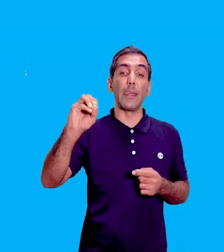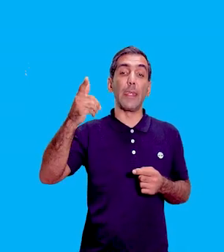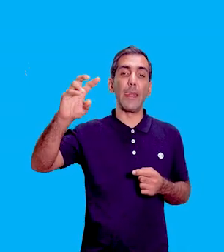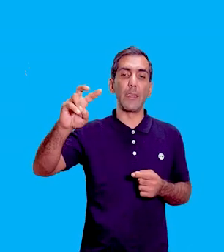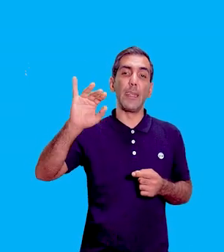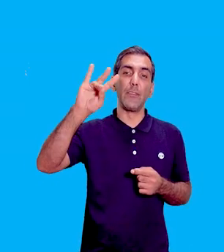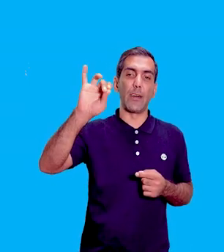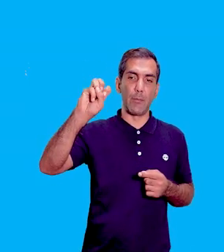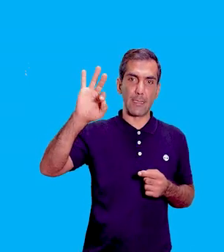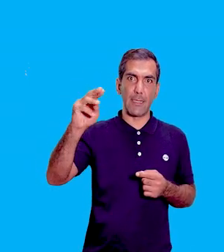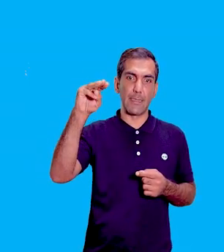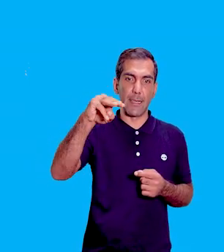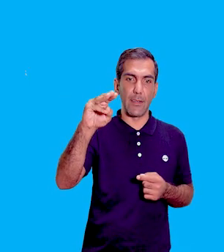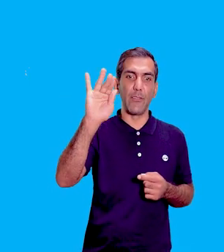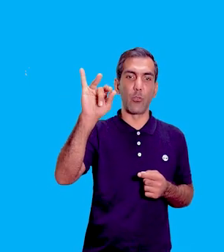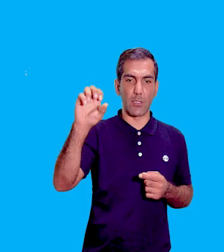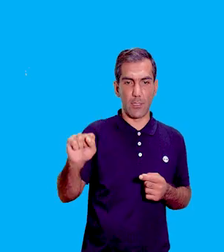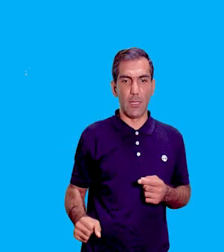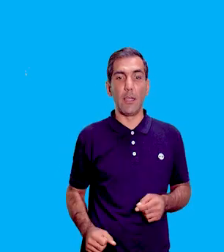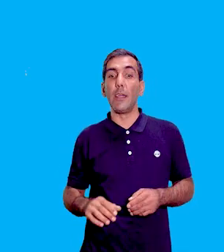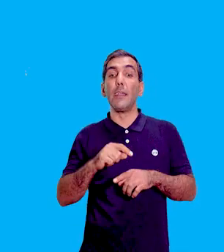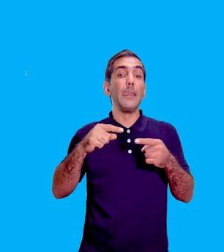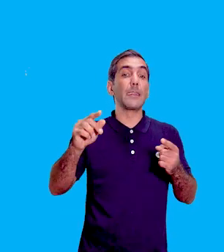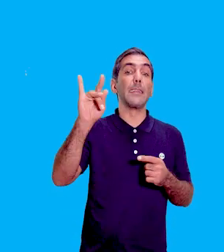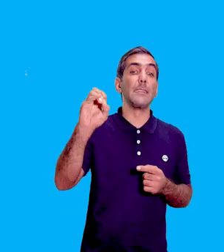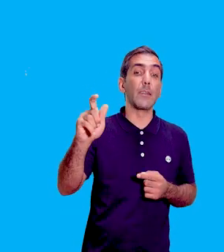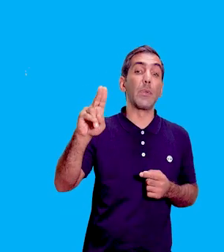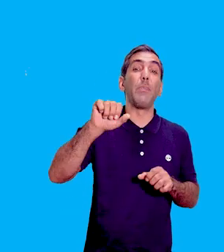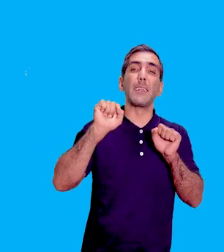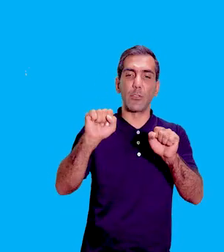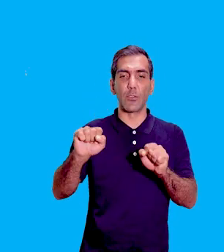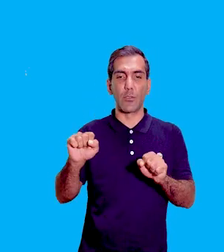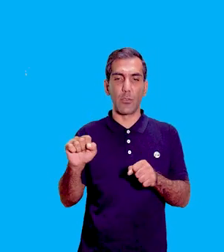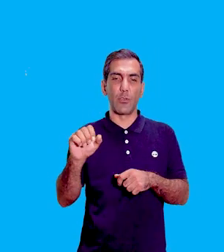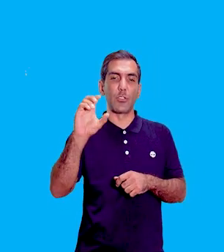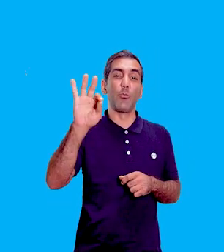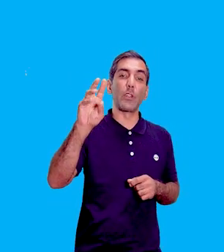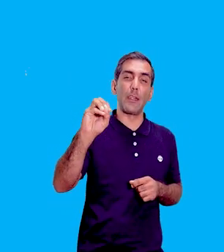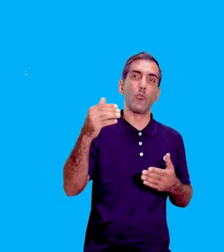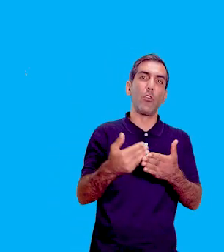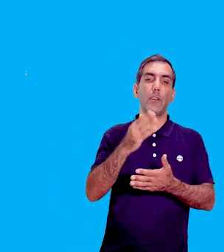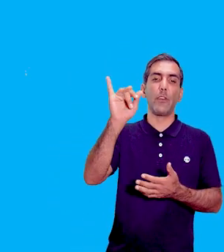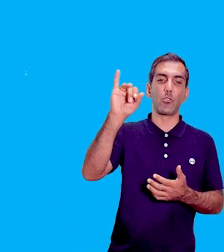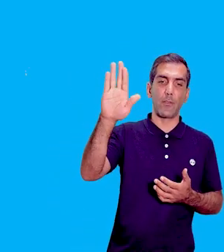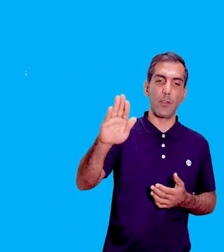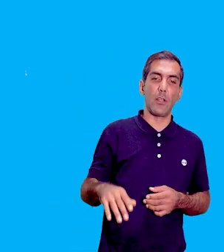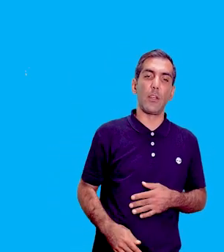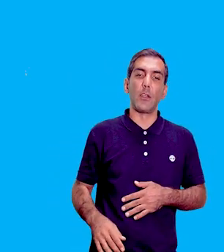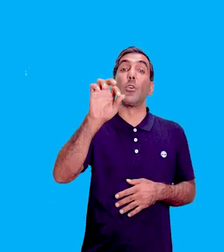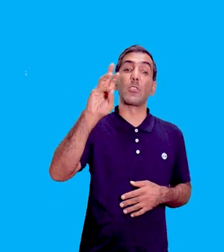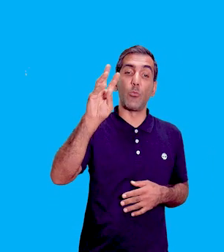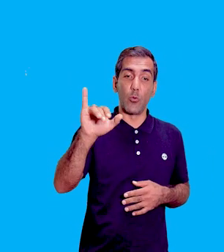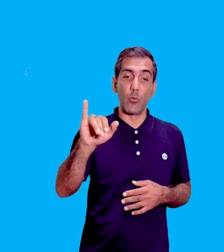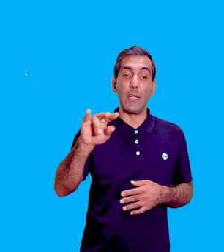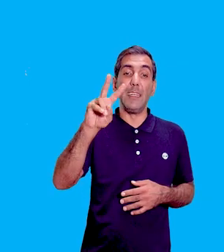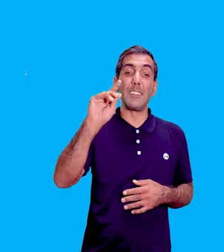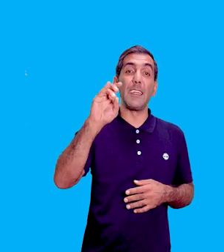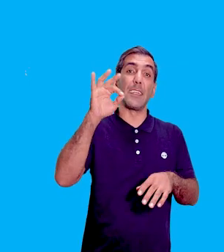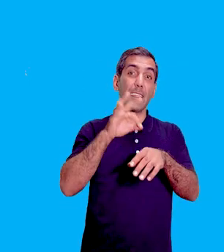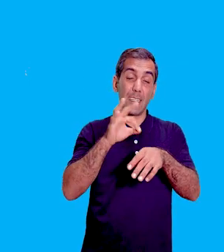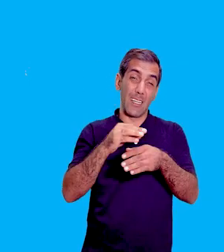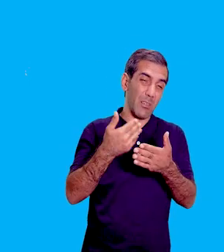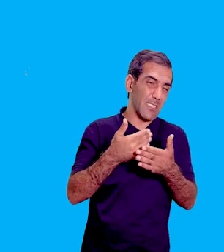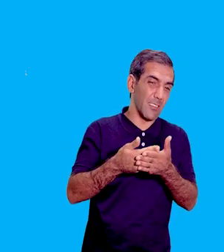Dermanlaryň dörli toporlary bar. Käbirleri virusyň öýjüge girmeginiň öňüni alýar. Käbirleri T limfositlaryň